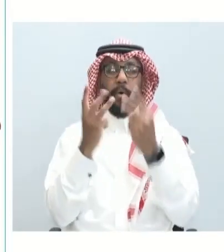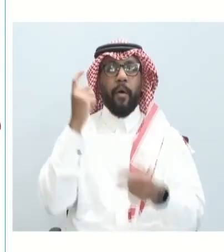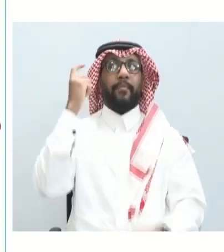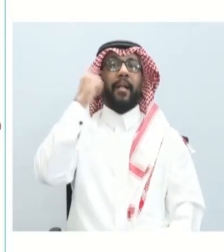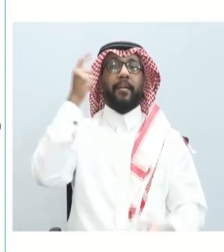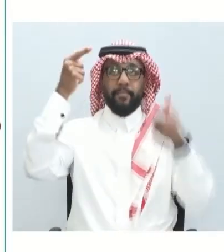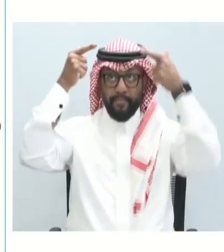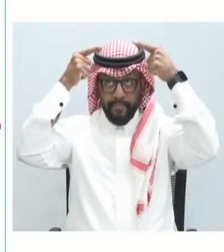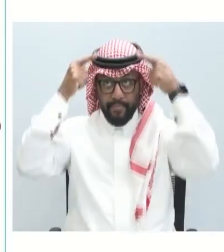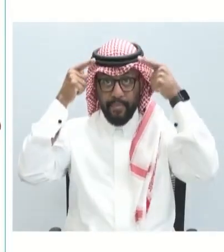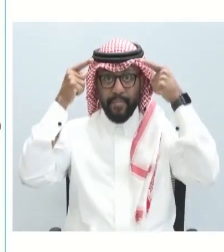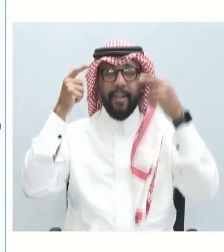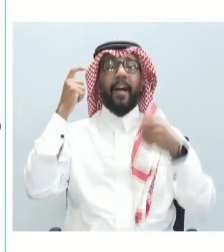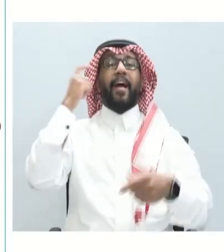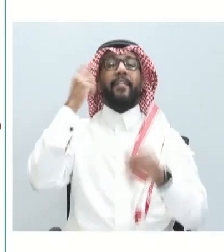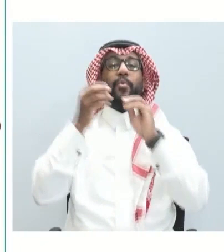على راسه